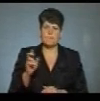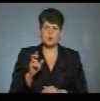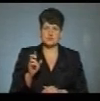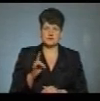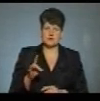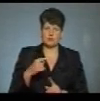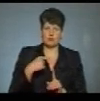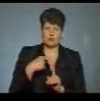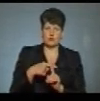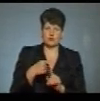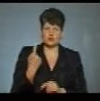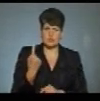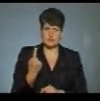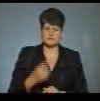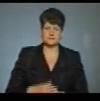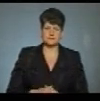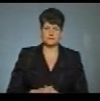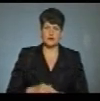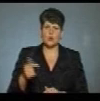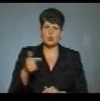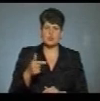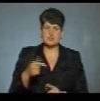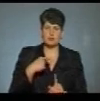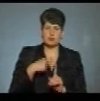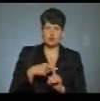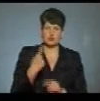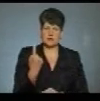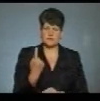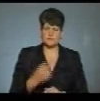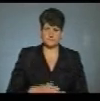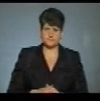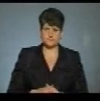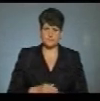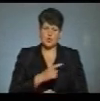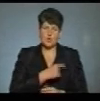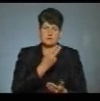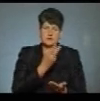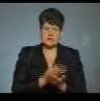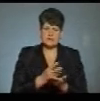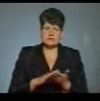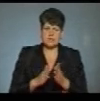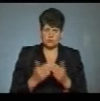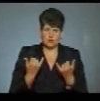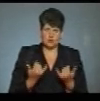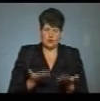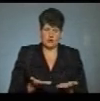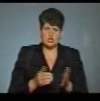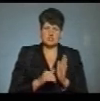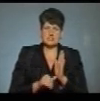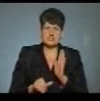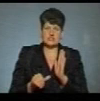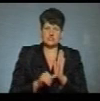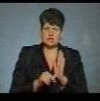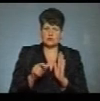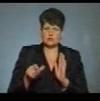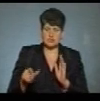Борщівський – плюс 1, Гусятинський – плюс 1. Госпіталізовано станом на сьогодні 66